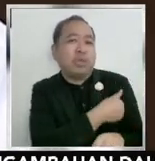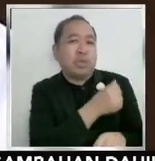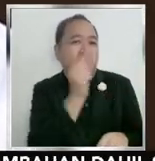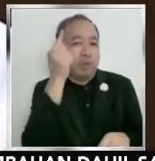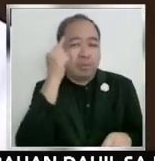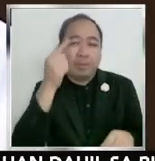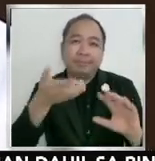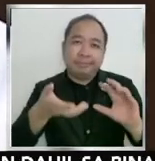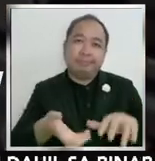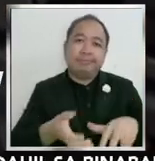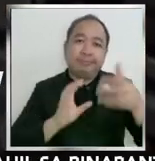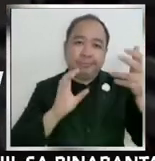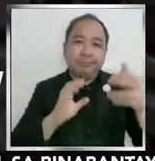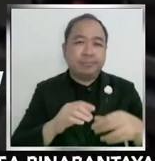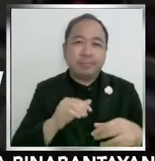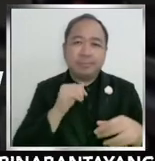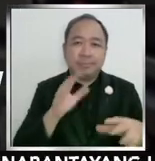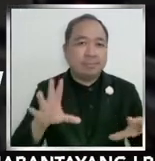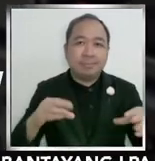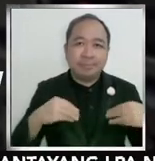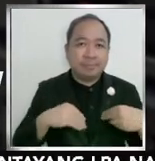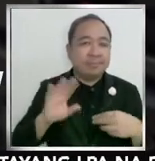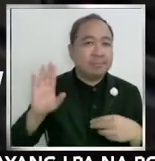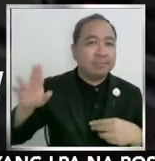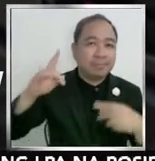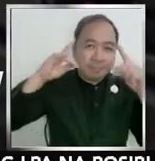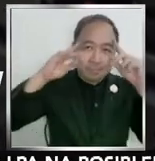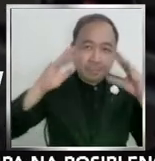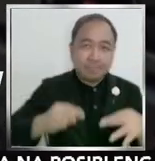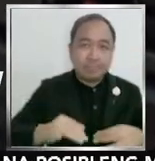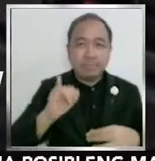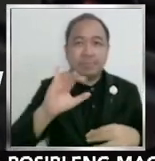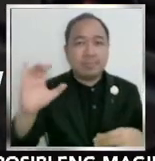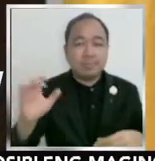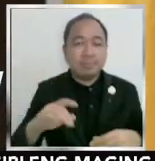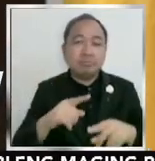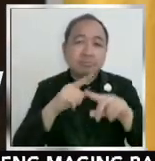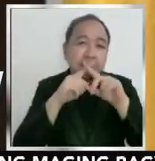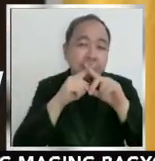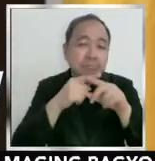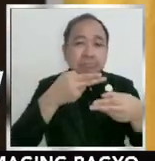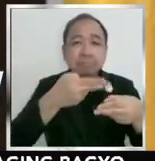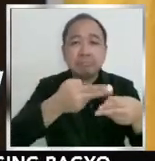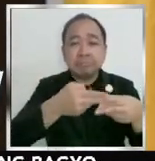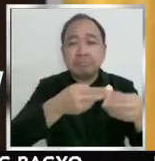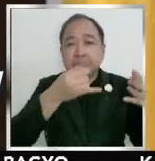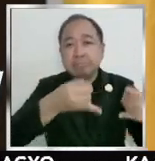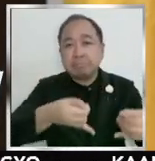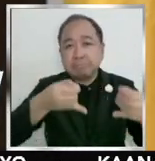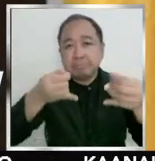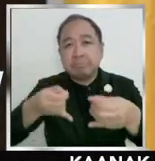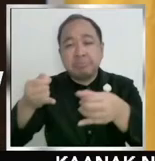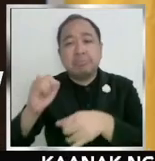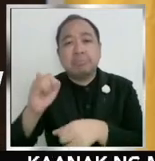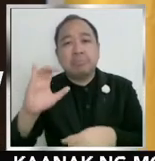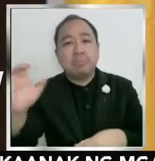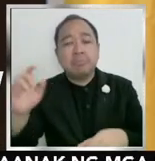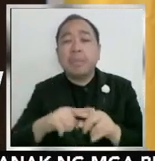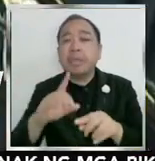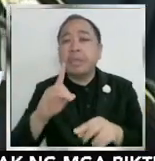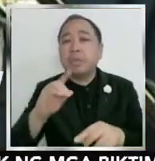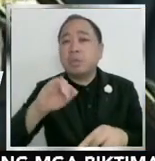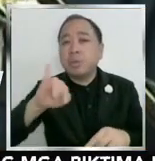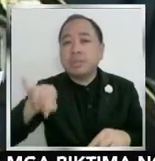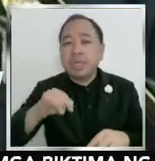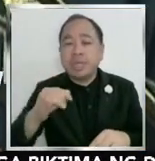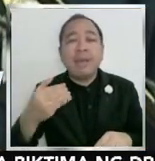talaga tayo papayag. Walang pinangalan ng individual ang ICC, pero may payo ang Justice Department sa nag-utos ng drug